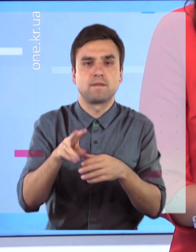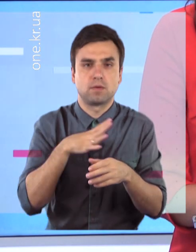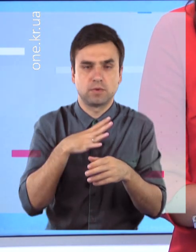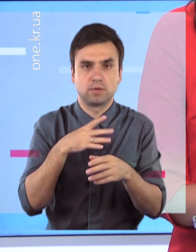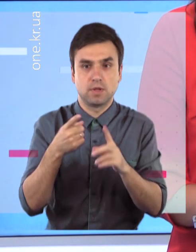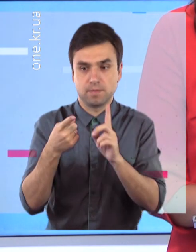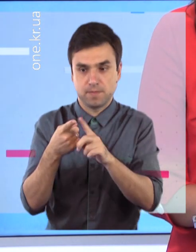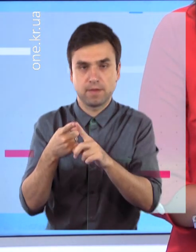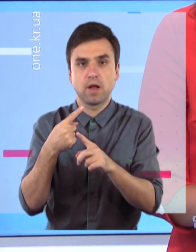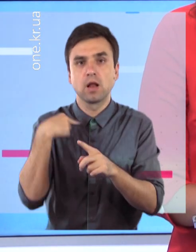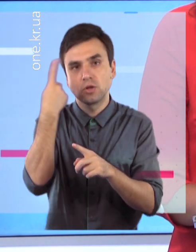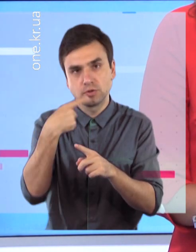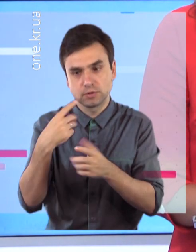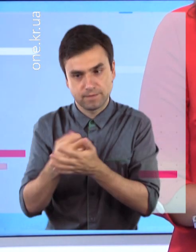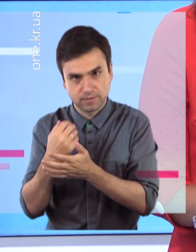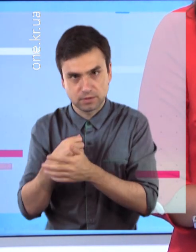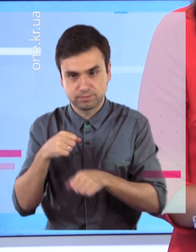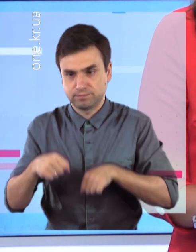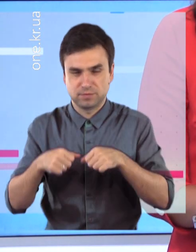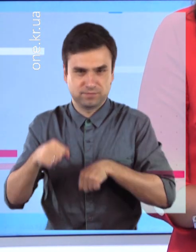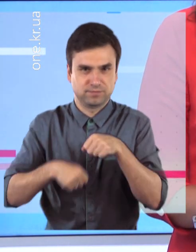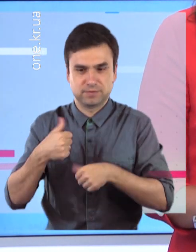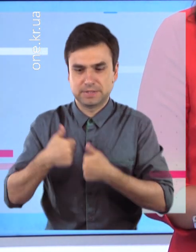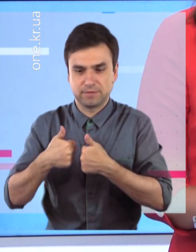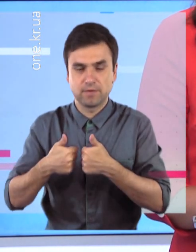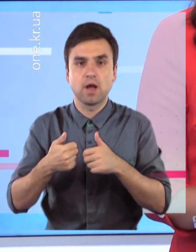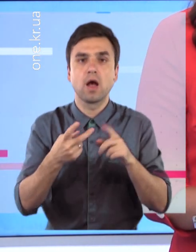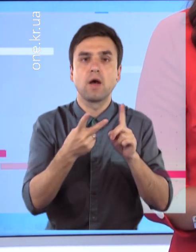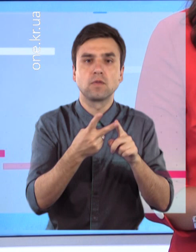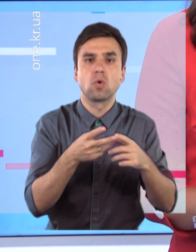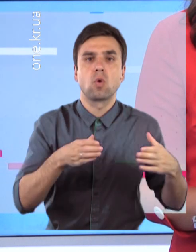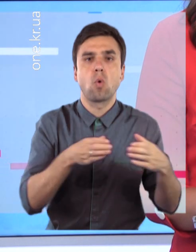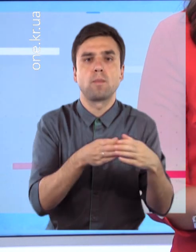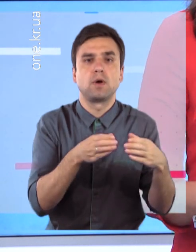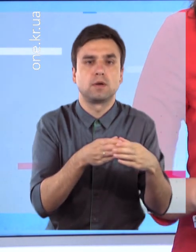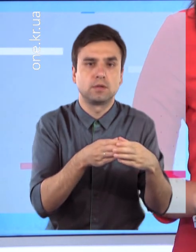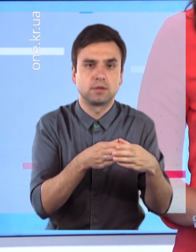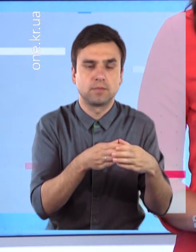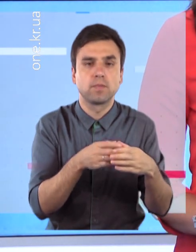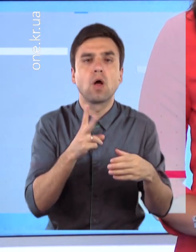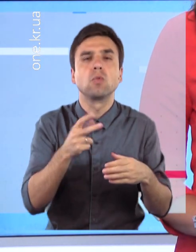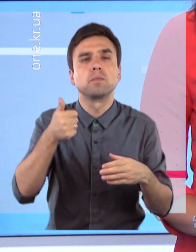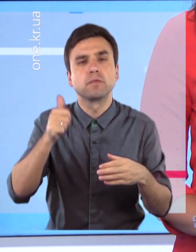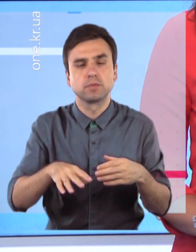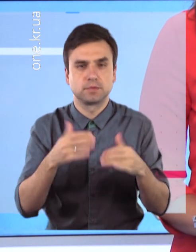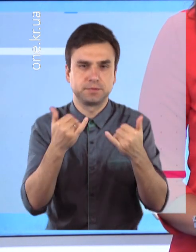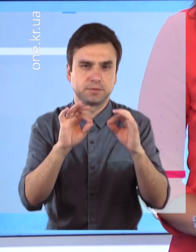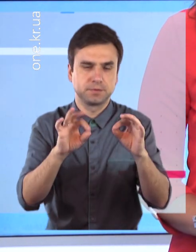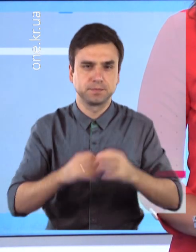та індивідуальні перегони. Стрімку жагу до перемоги та подолання фінішної прямої бачила і наша Валерія